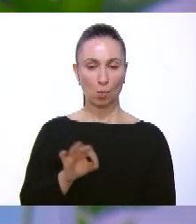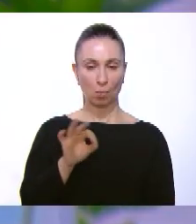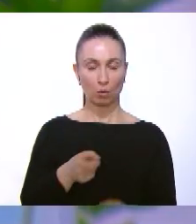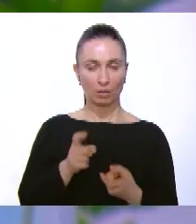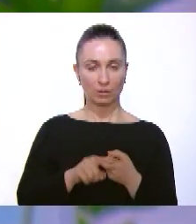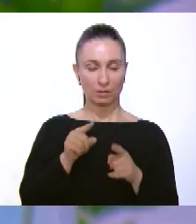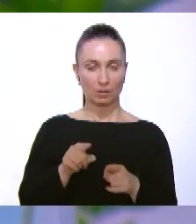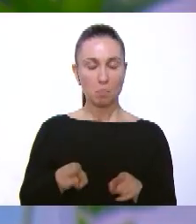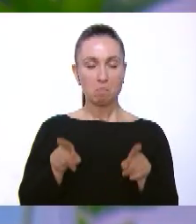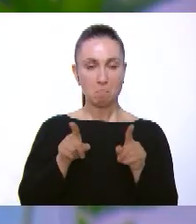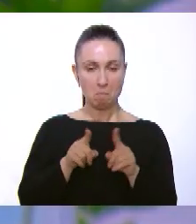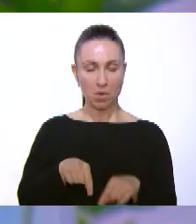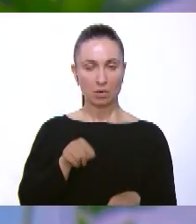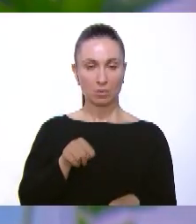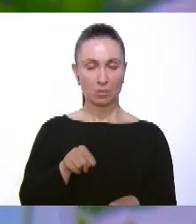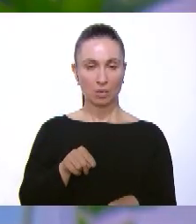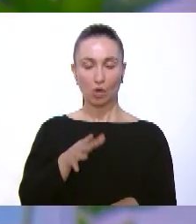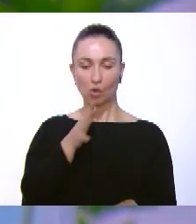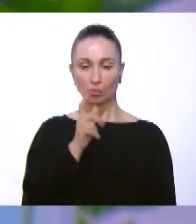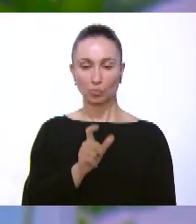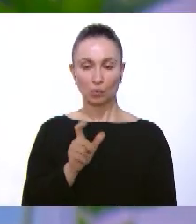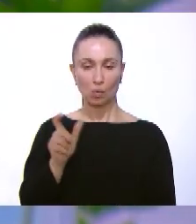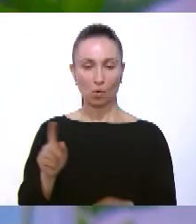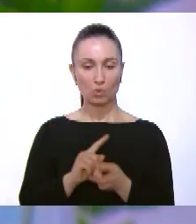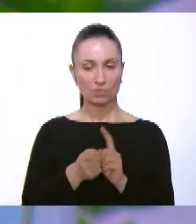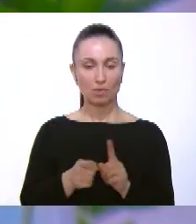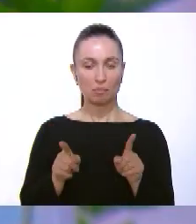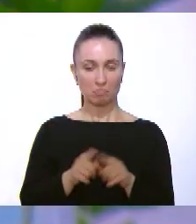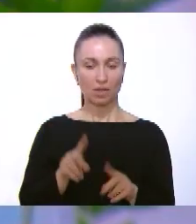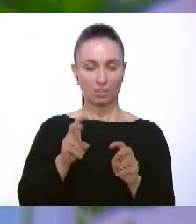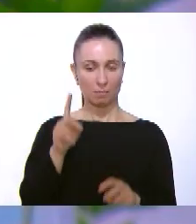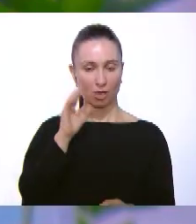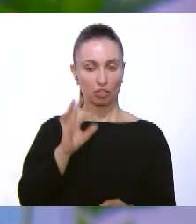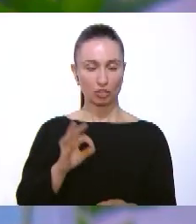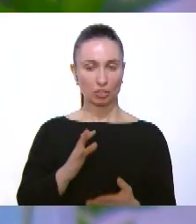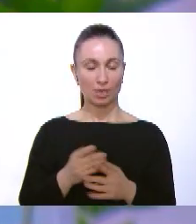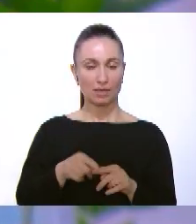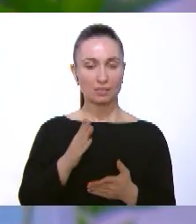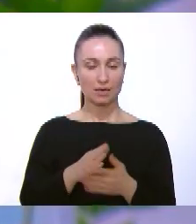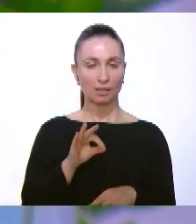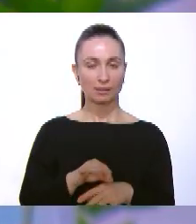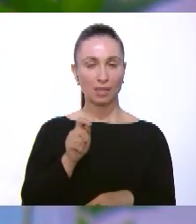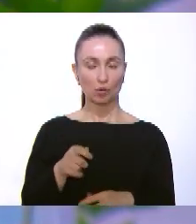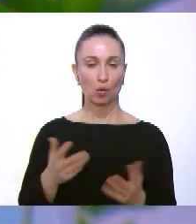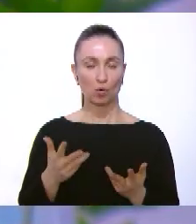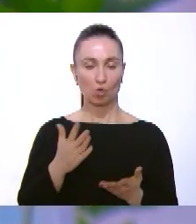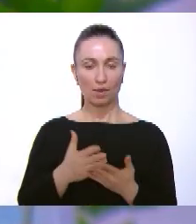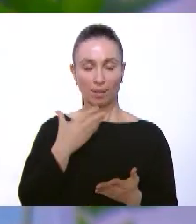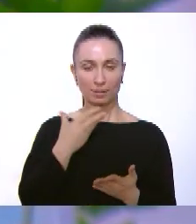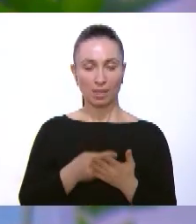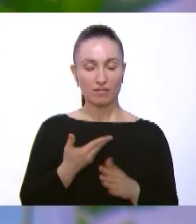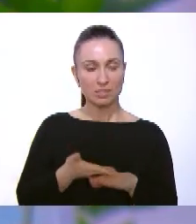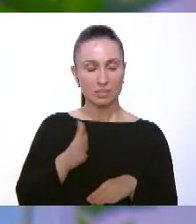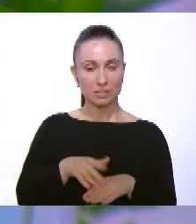დაკავშირებით მიუხედავად ეპოქების ცვლილებისა არის აქტუალური. დიახ, ეს არის დიაგნოზი, რომელმაც თავისი